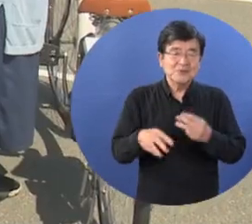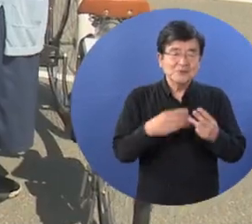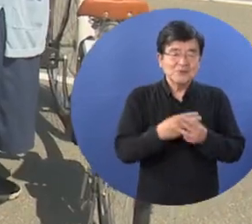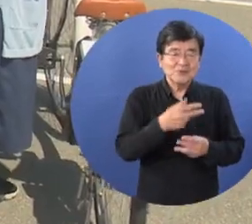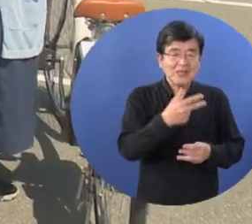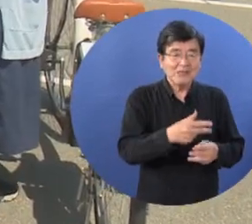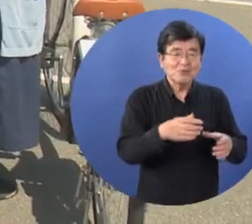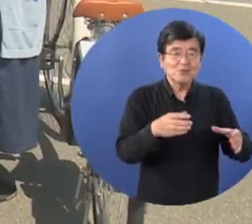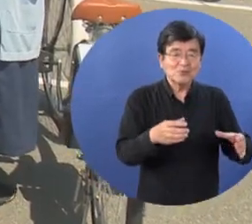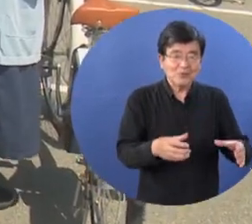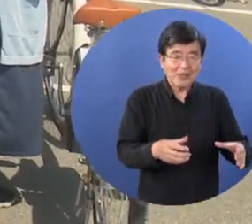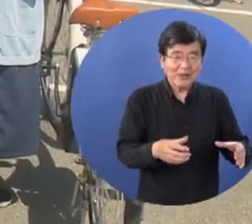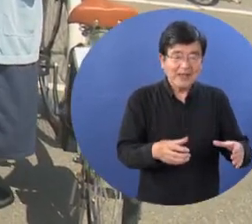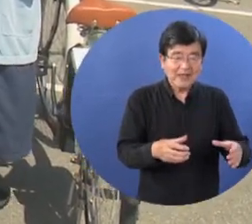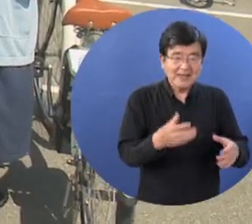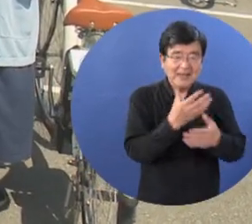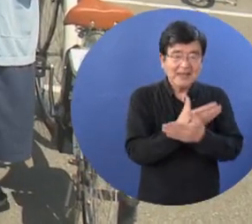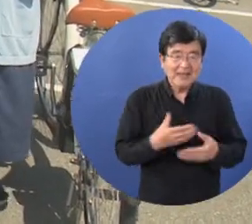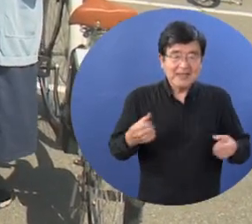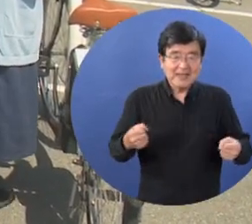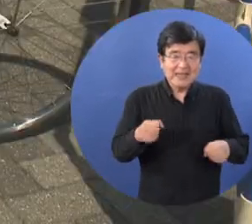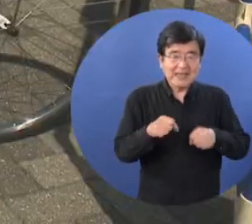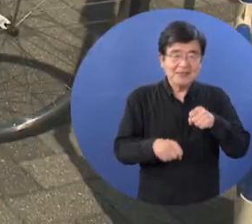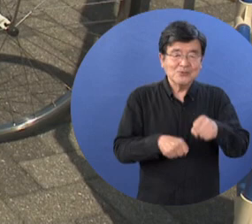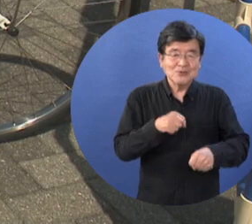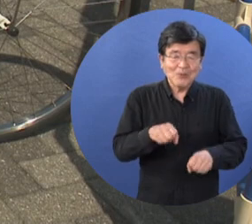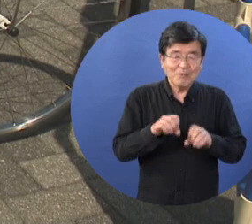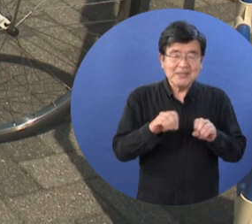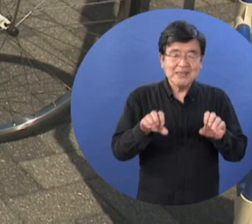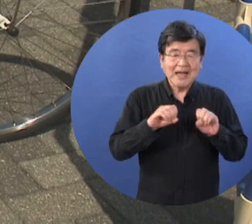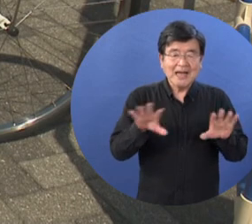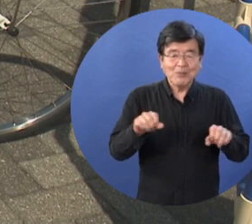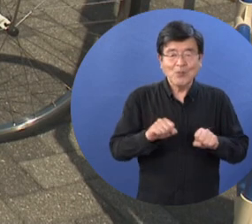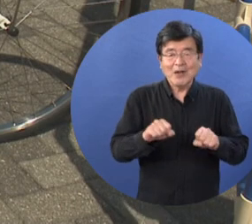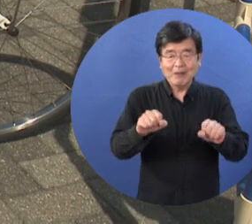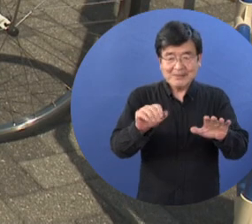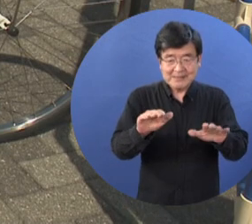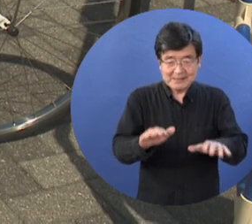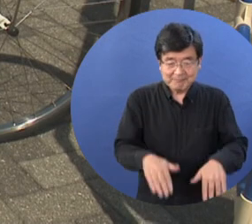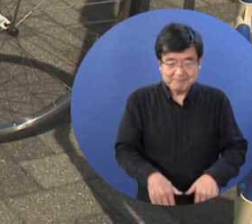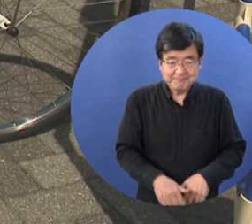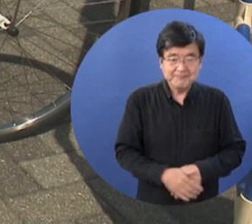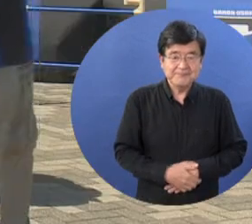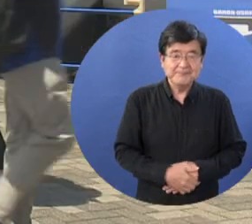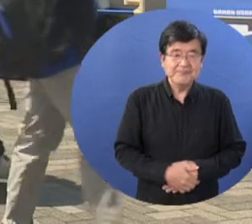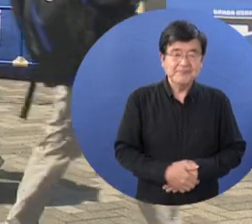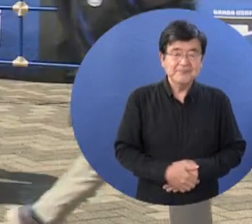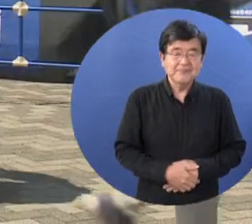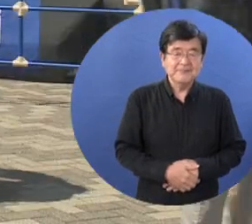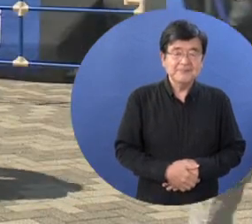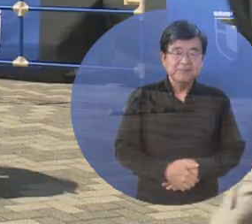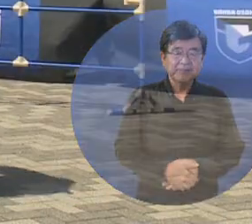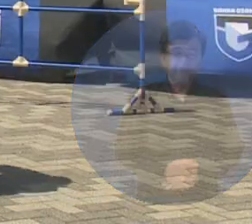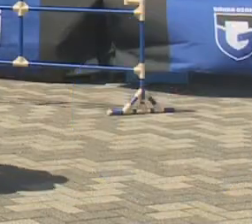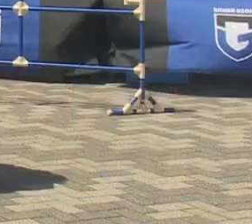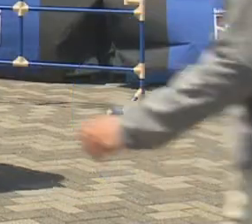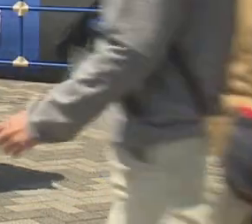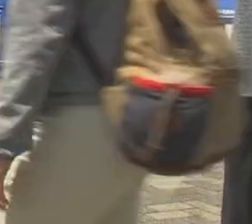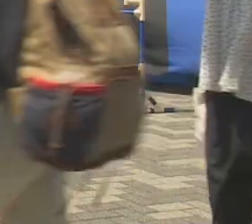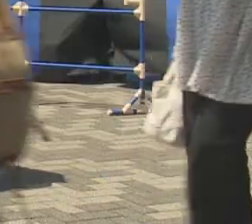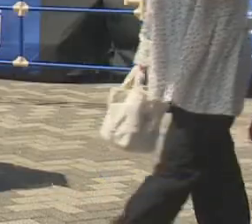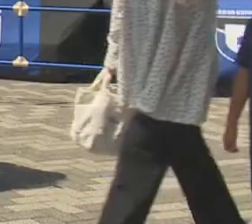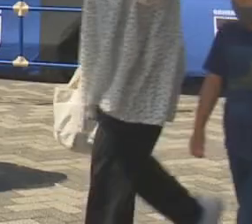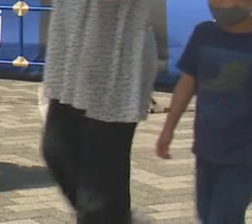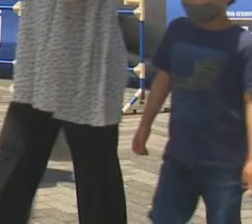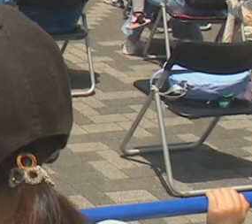田市のブースではシェアサイクルの PR も行われていました。 どういうふうに使えるんだろうね。いいですね。